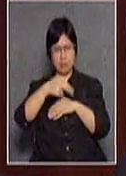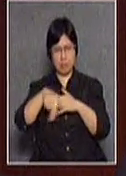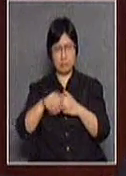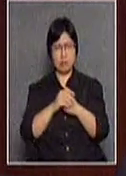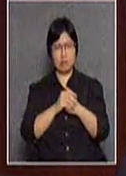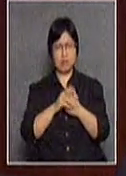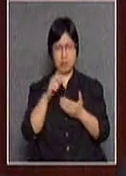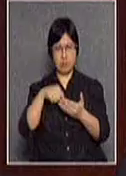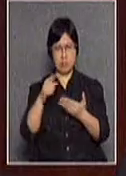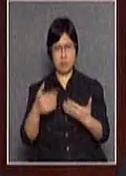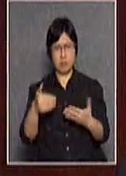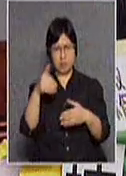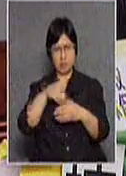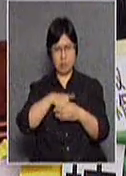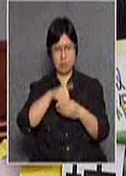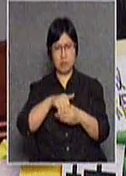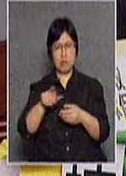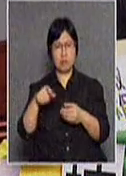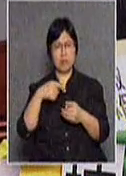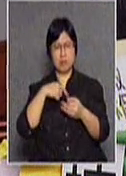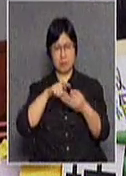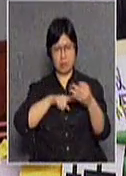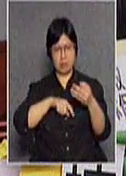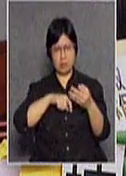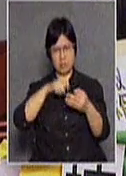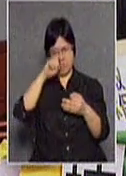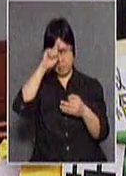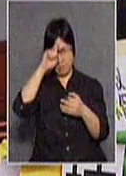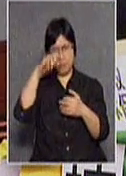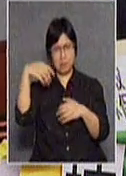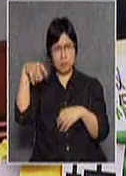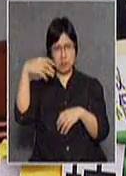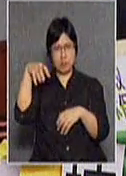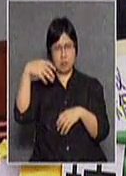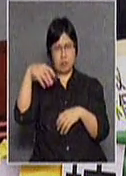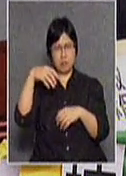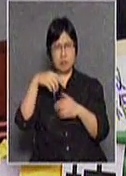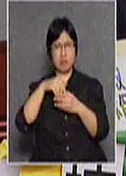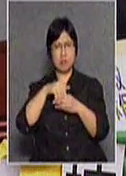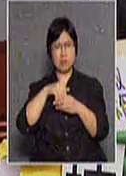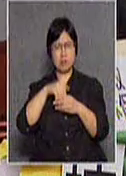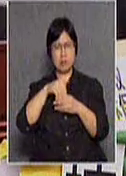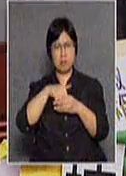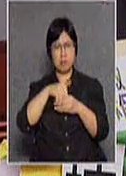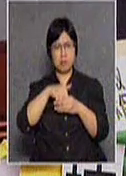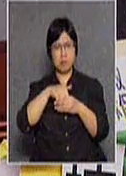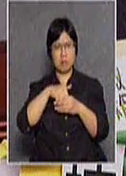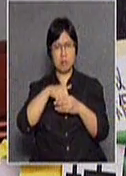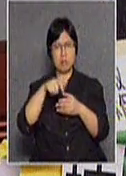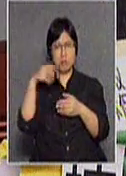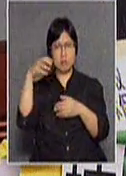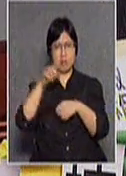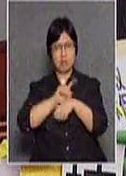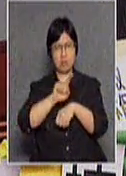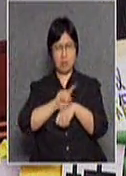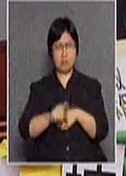予以通過，現在付諸表決。梁國雄議員要求記名點記名表決。呢個鐘響一分鐘。